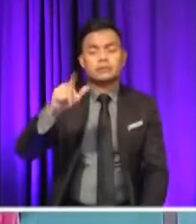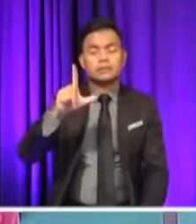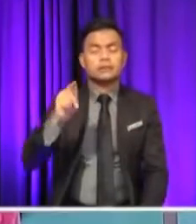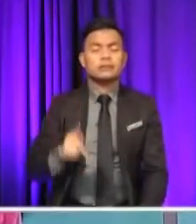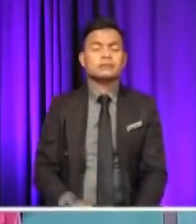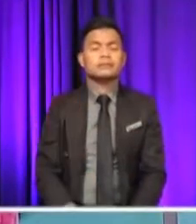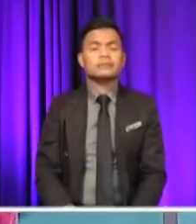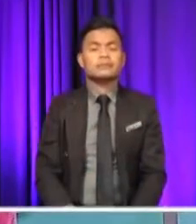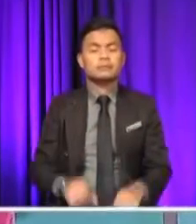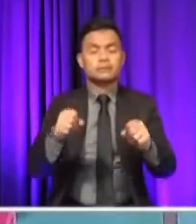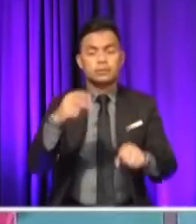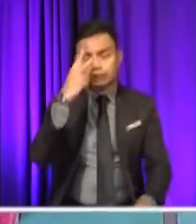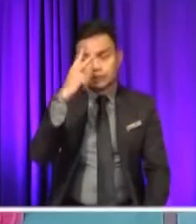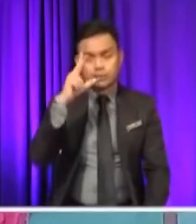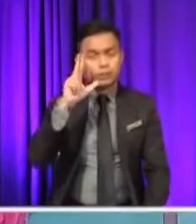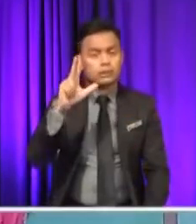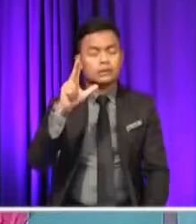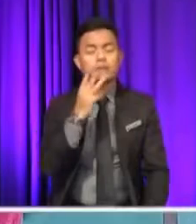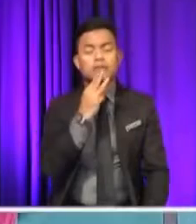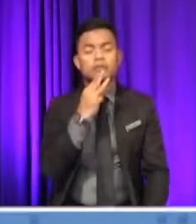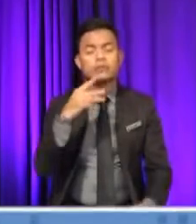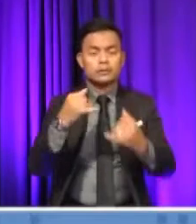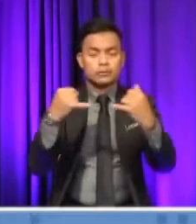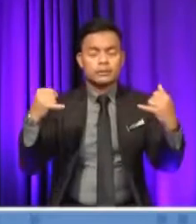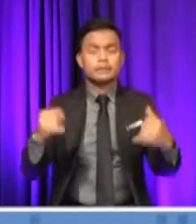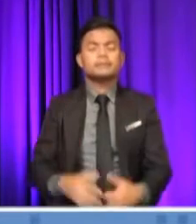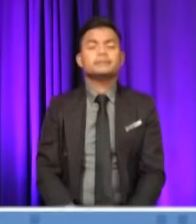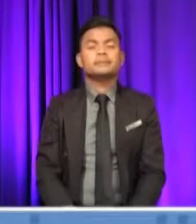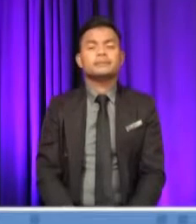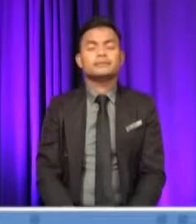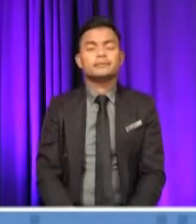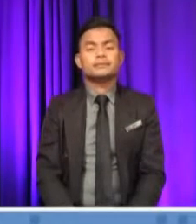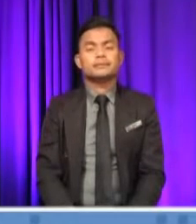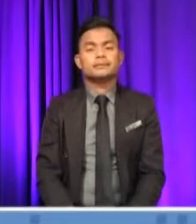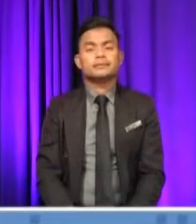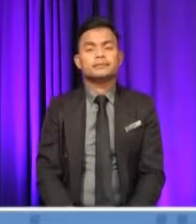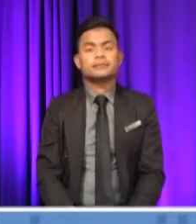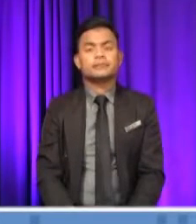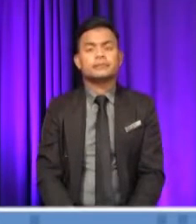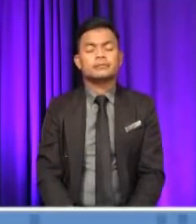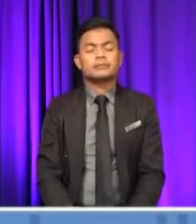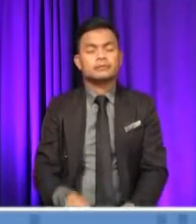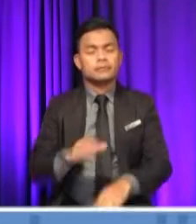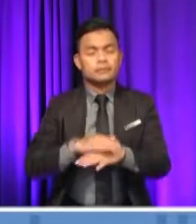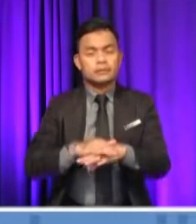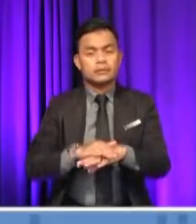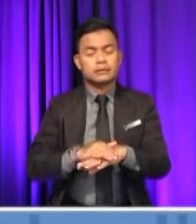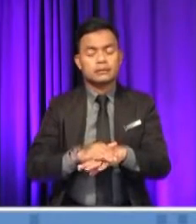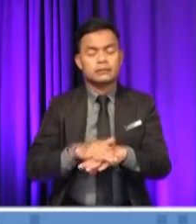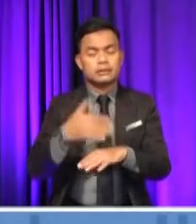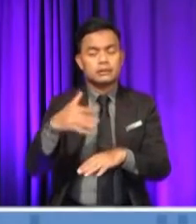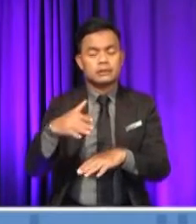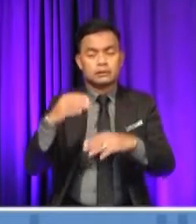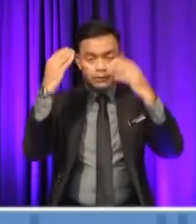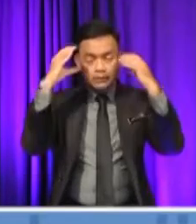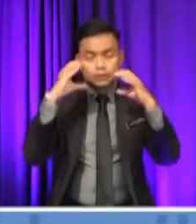dia akan dapat tengok tiga warna wire ni. Okey. Okey. Tu banyak dah saya cakap. Saya nak tanya soalan dah